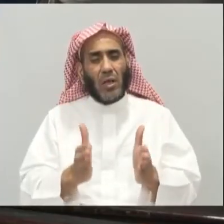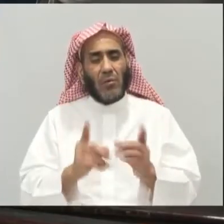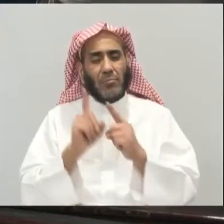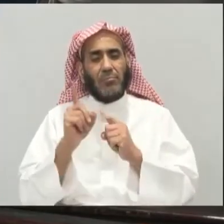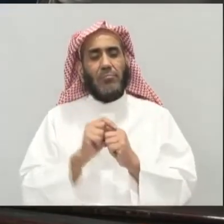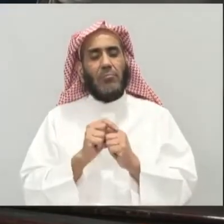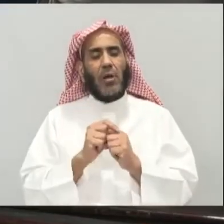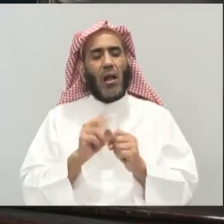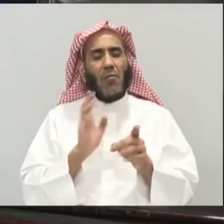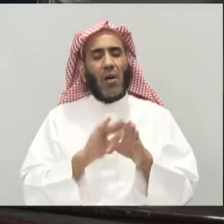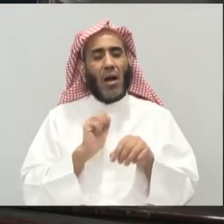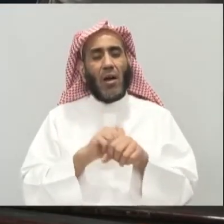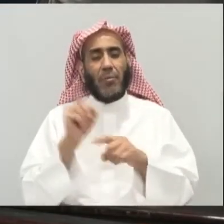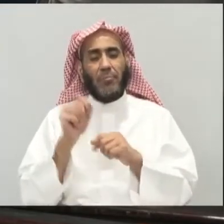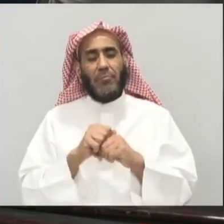الفخاريه